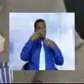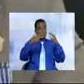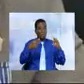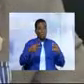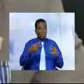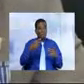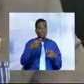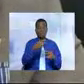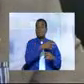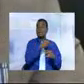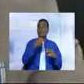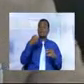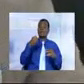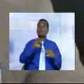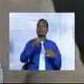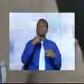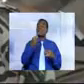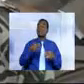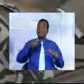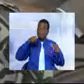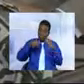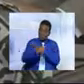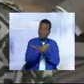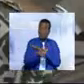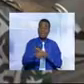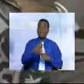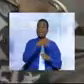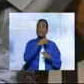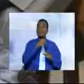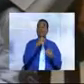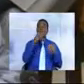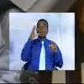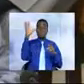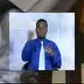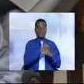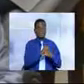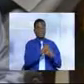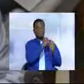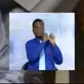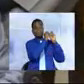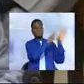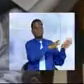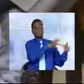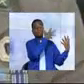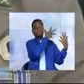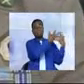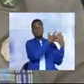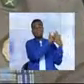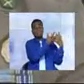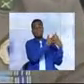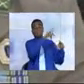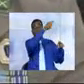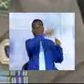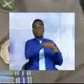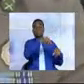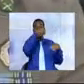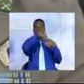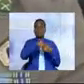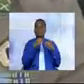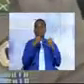pour enlèvement et séquestration et placé sous mandat de dépôt. La justice malienne lui reproche son implication dans de